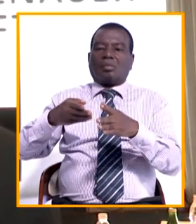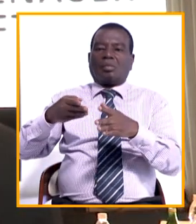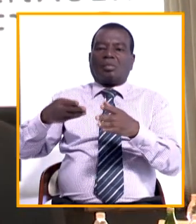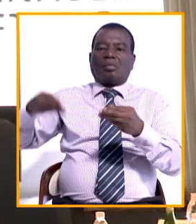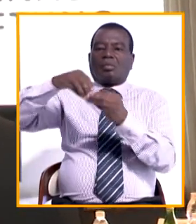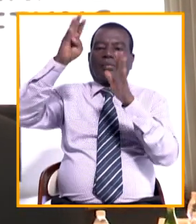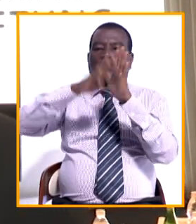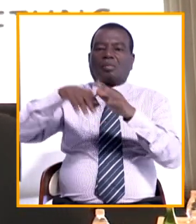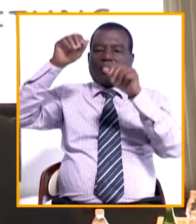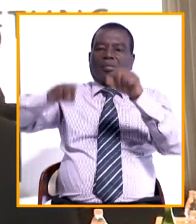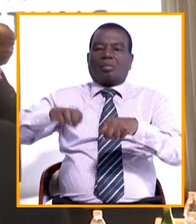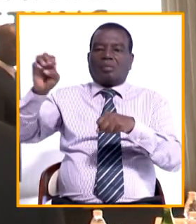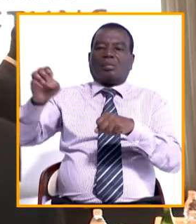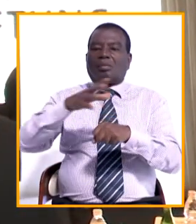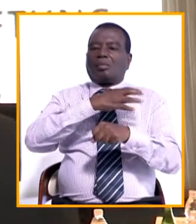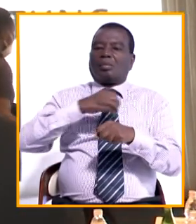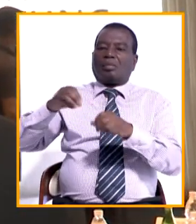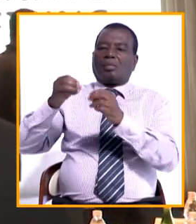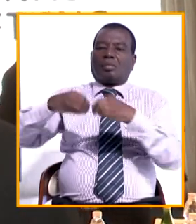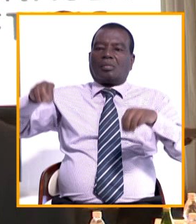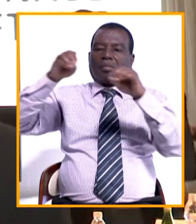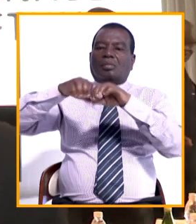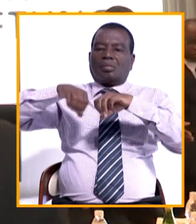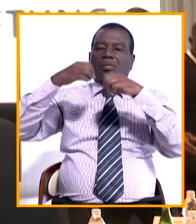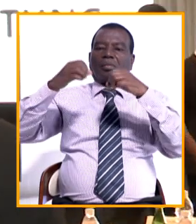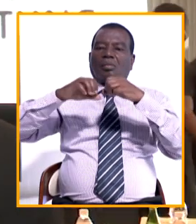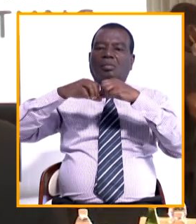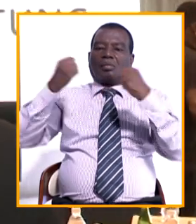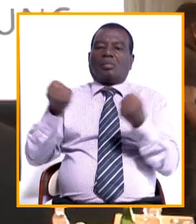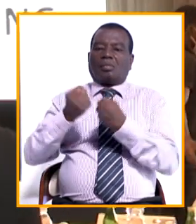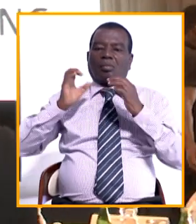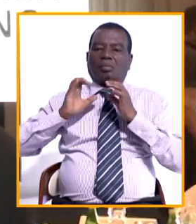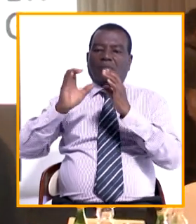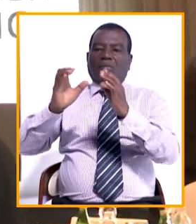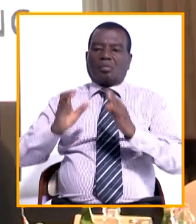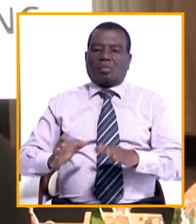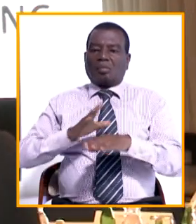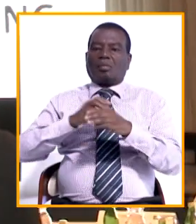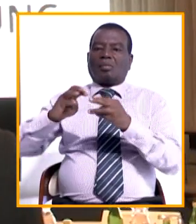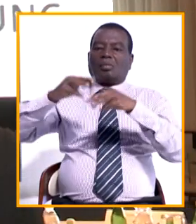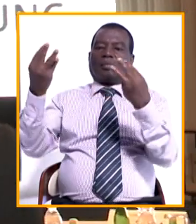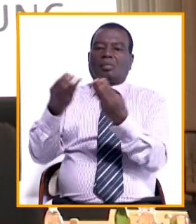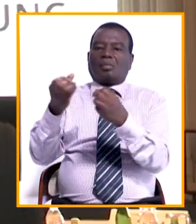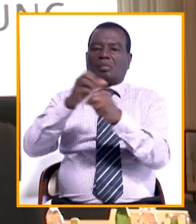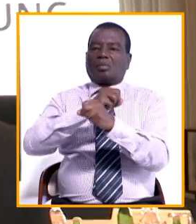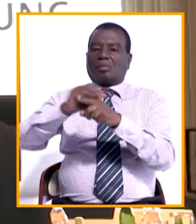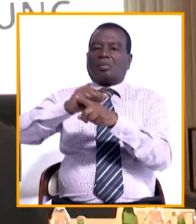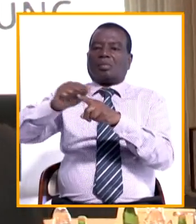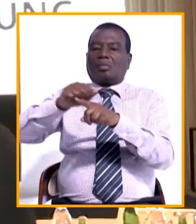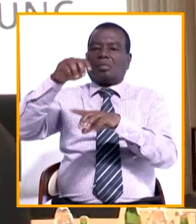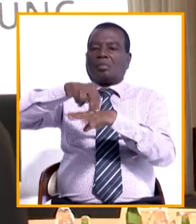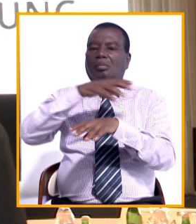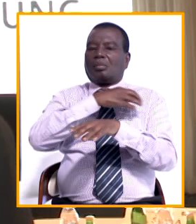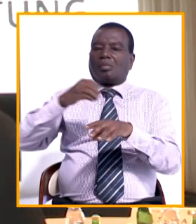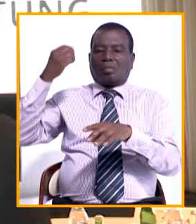le renforcement de capacités des organisations de la société civile, les ateliers de formation, le plaidoyer